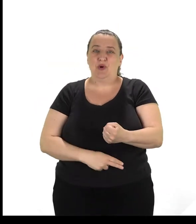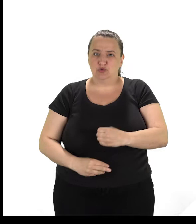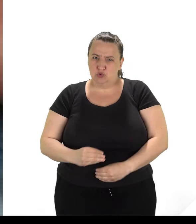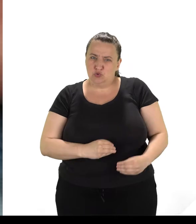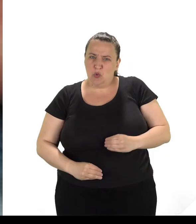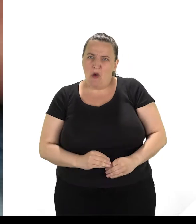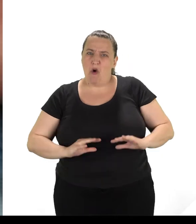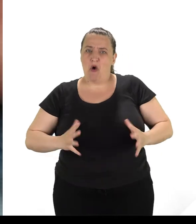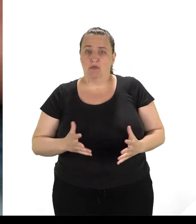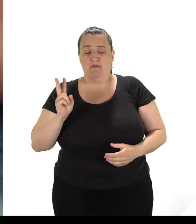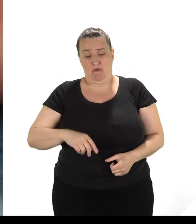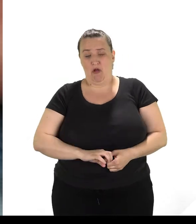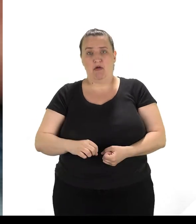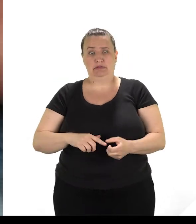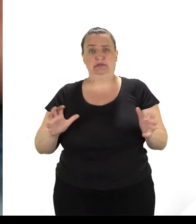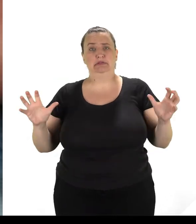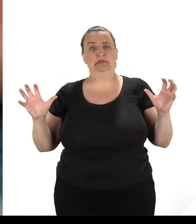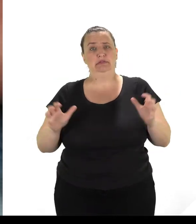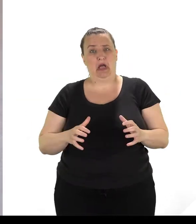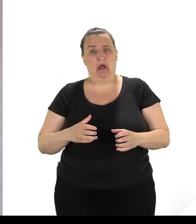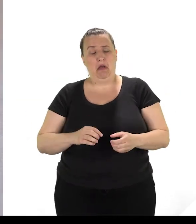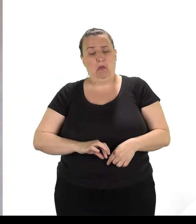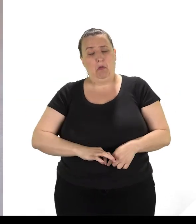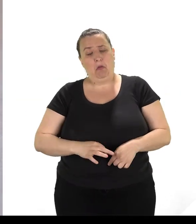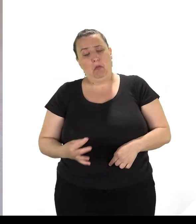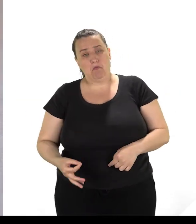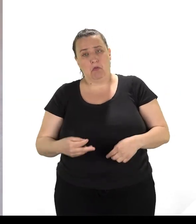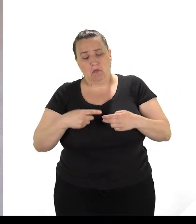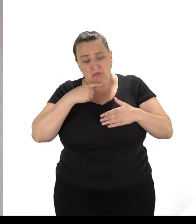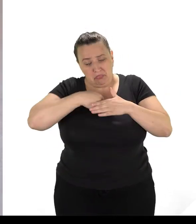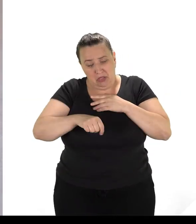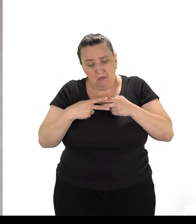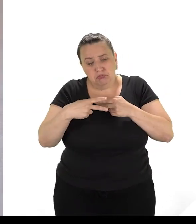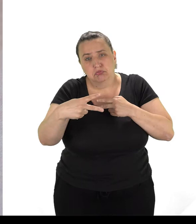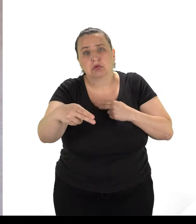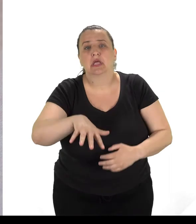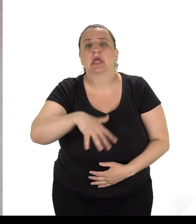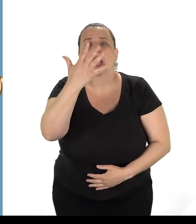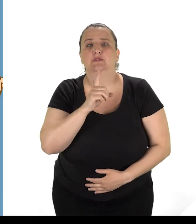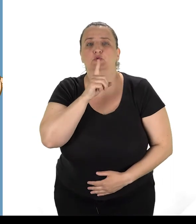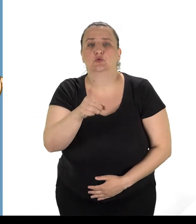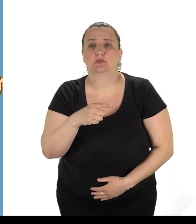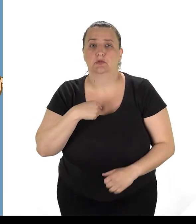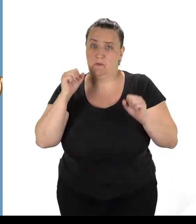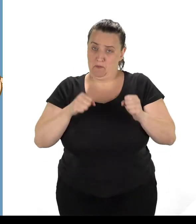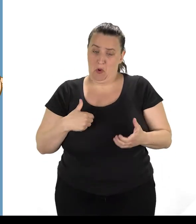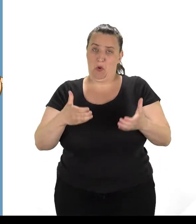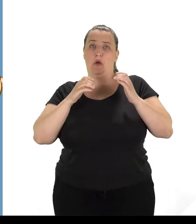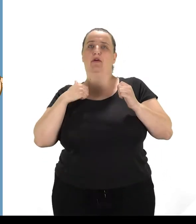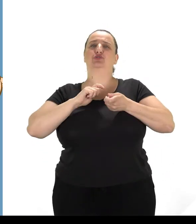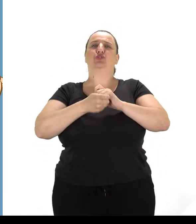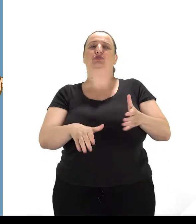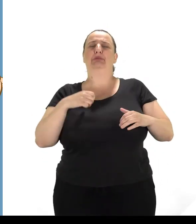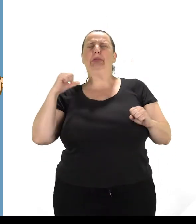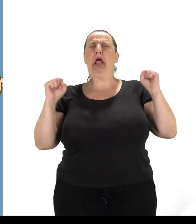vous l'a indiqué en maternité. Mon cordon doit sécher progressivement et tomber dans les 15 jours. Je peux pleurer,